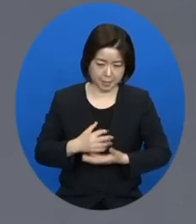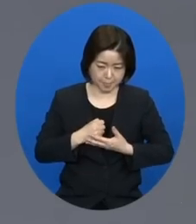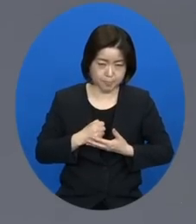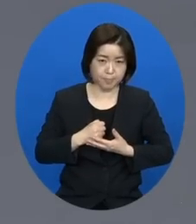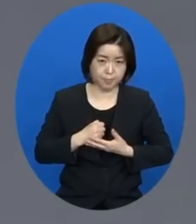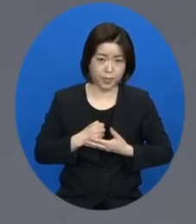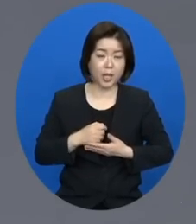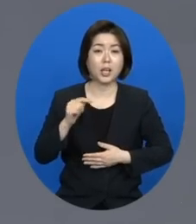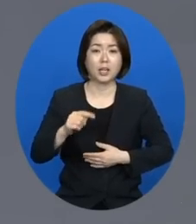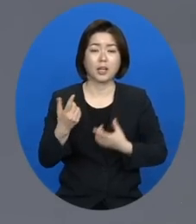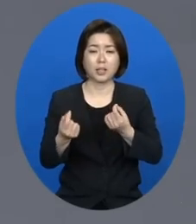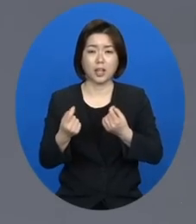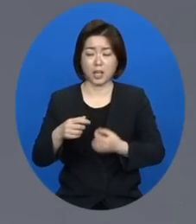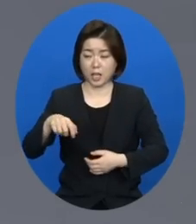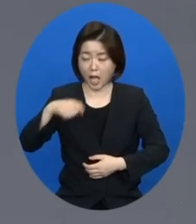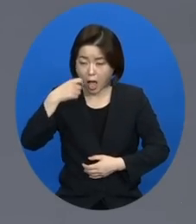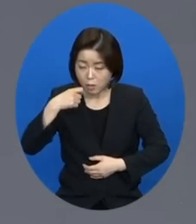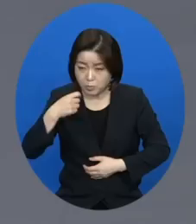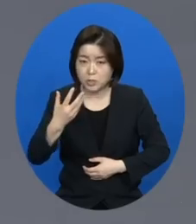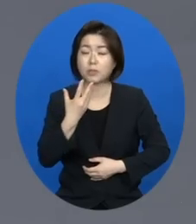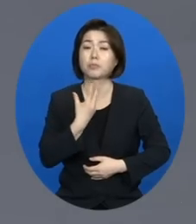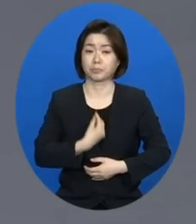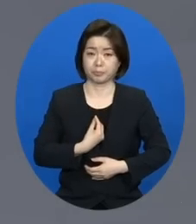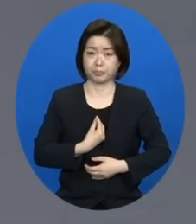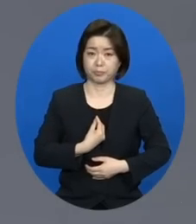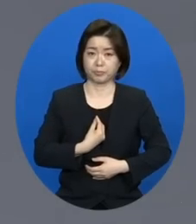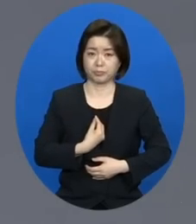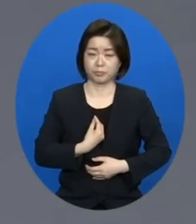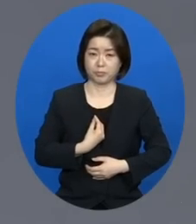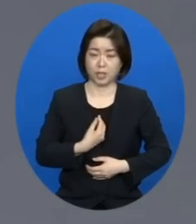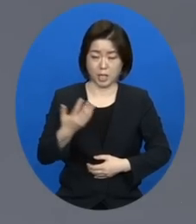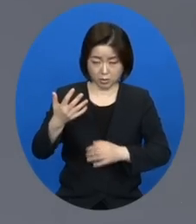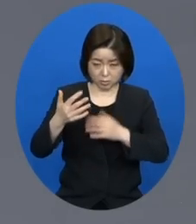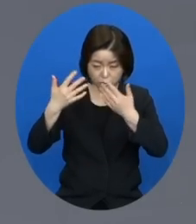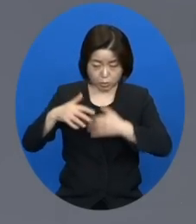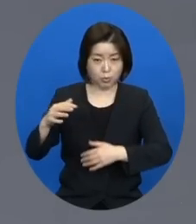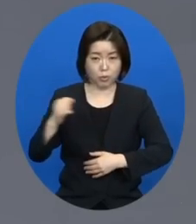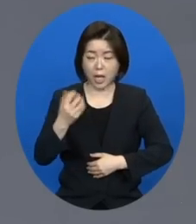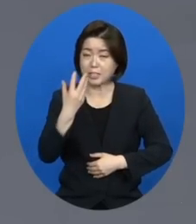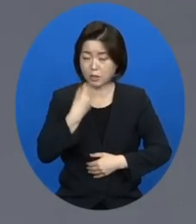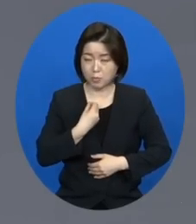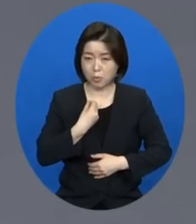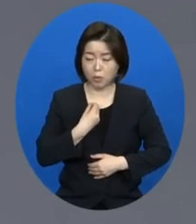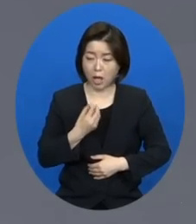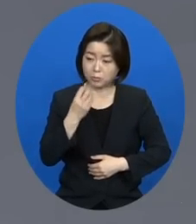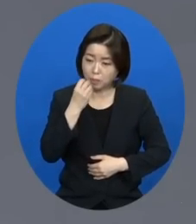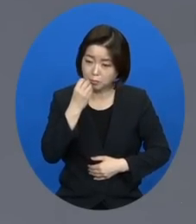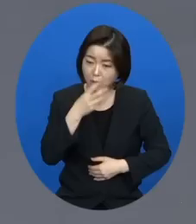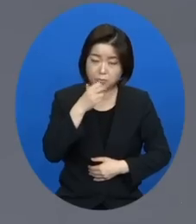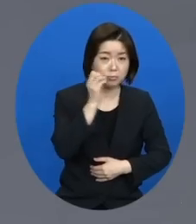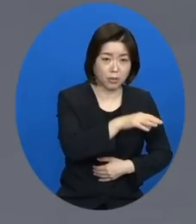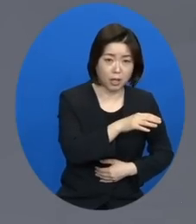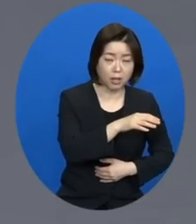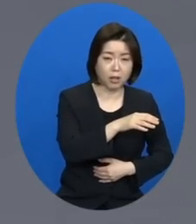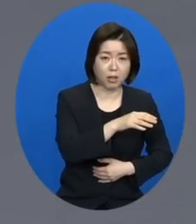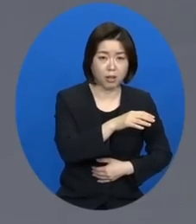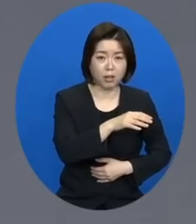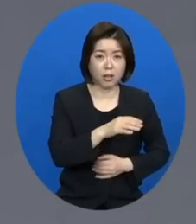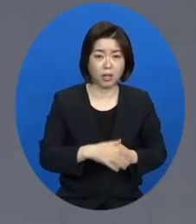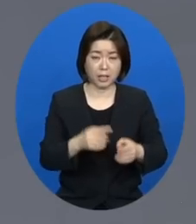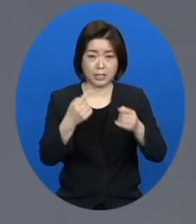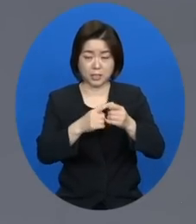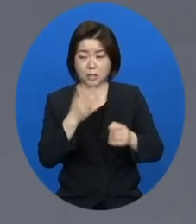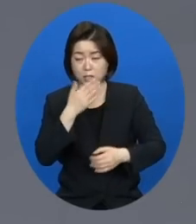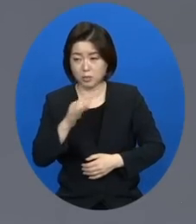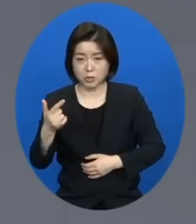삼겠다. 그래서 음식을 먹는 것이거든요. 그 전제로 먹는 것이죠. 근데 맛만 보고 뱉겠다면 첫 번째